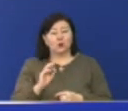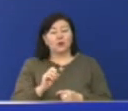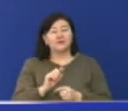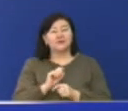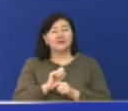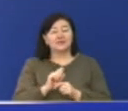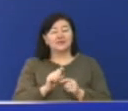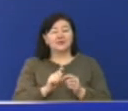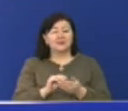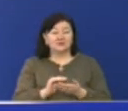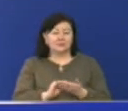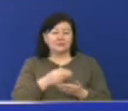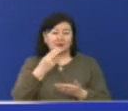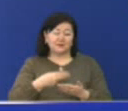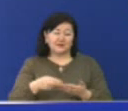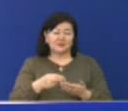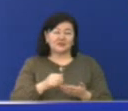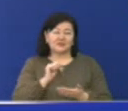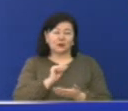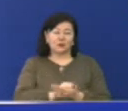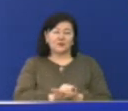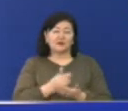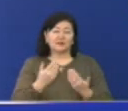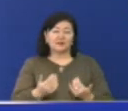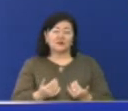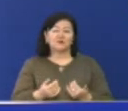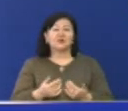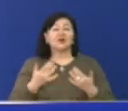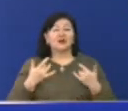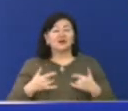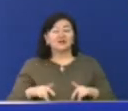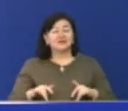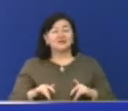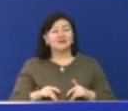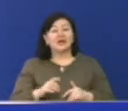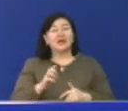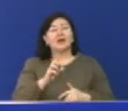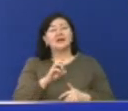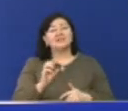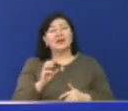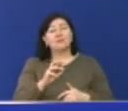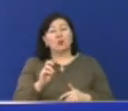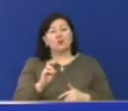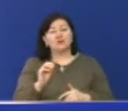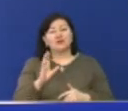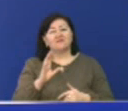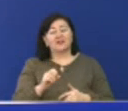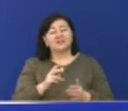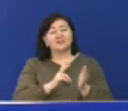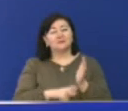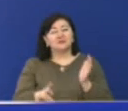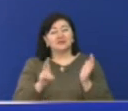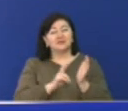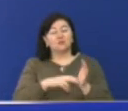Токсиитов родился 6 июля 1960 года в Бескарагайском районе. Трудовую деятельность начал в 1977 году в